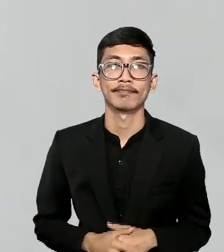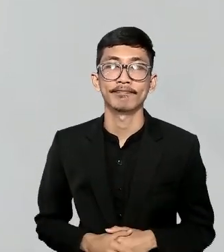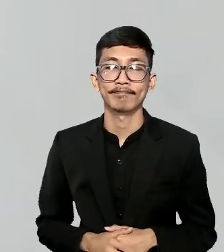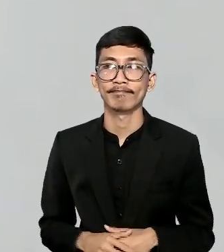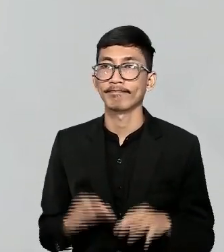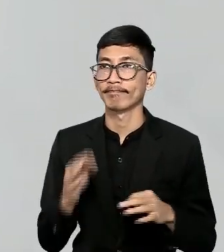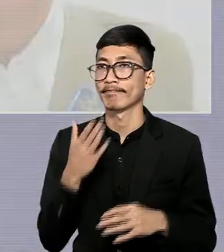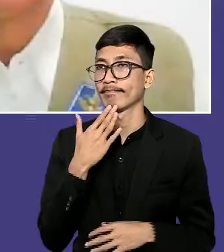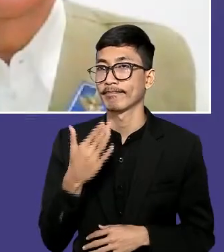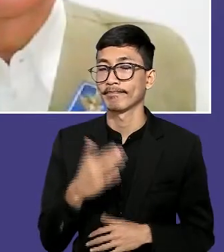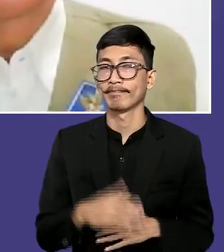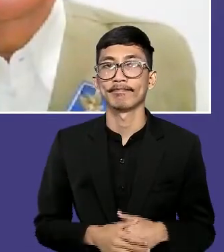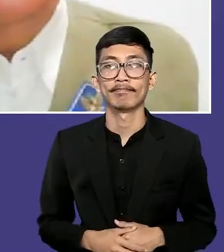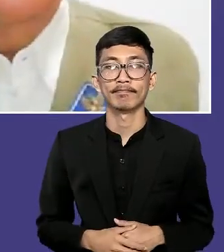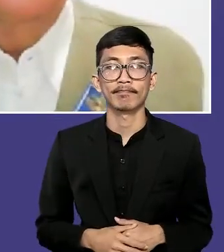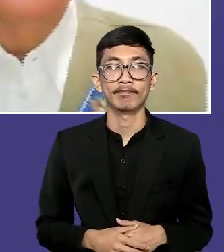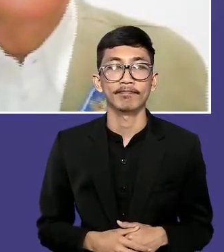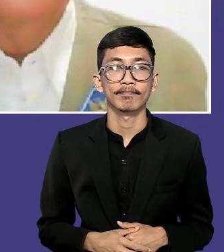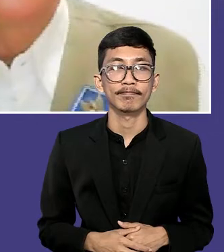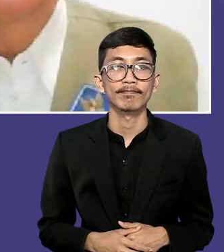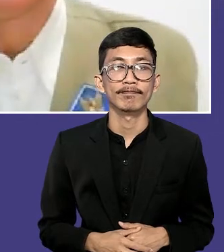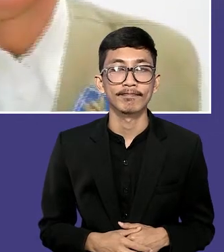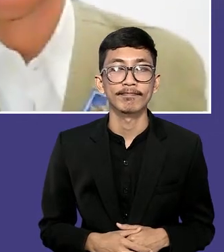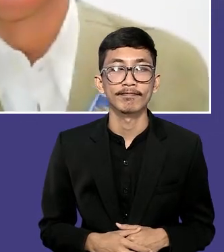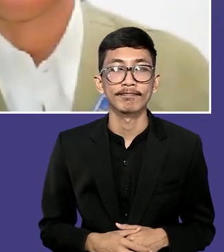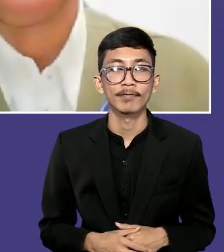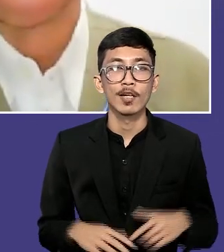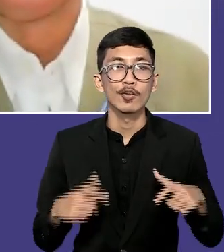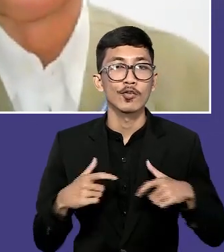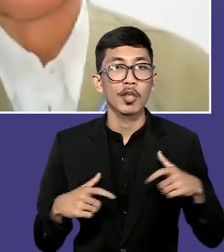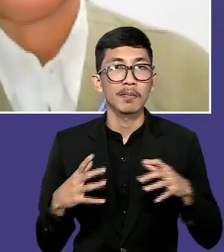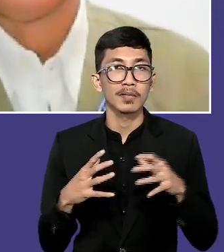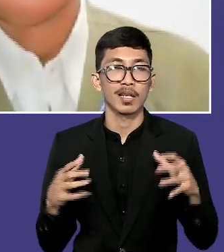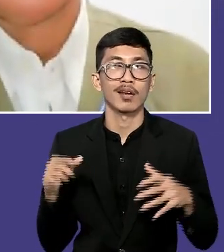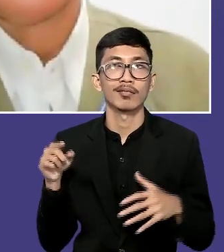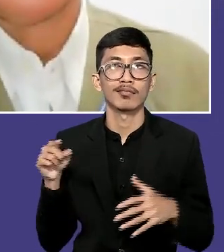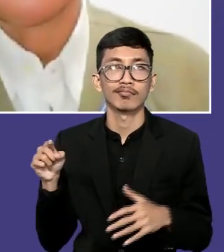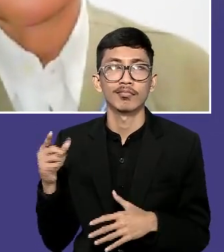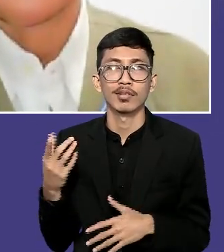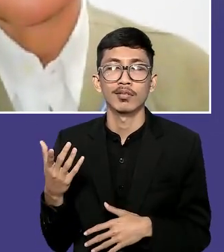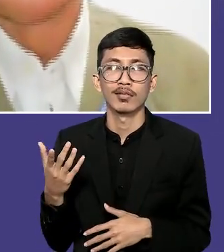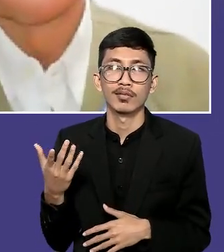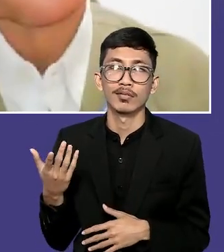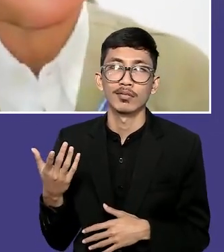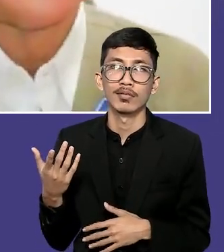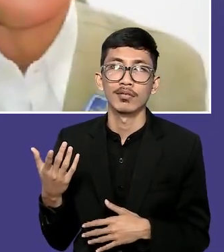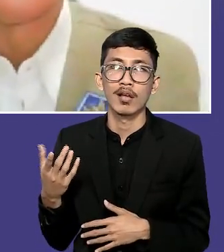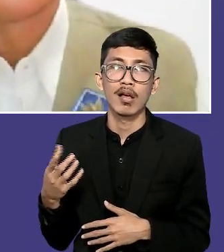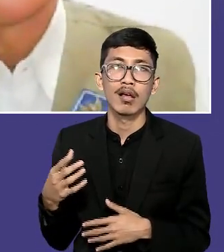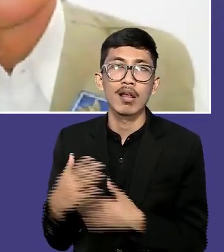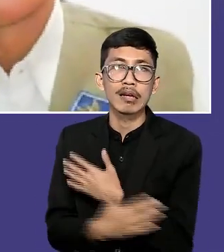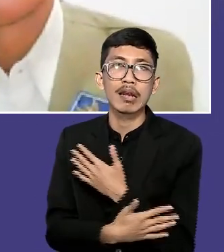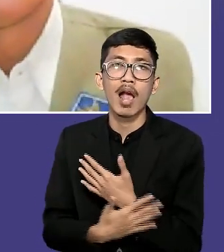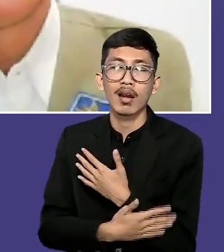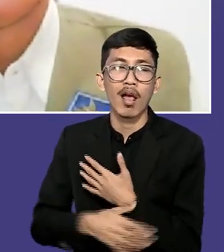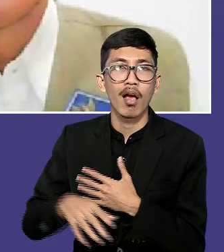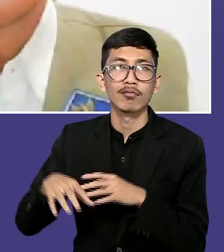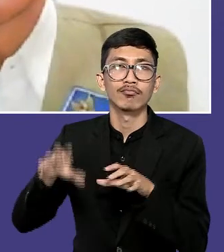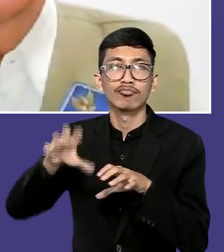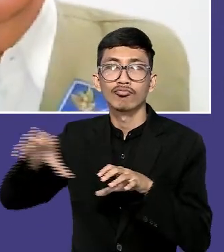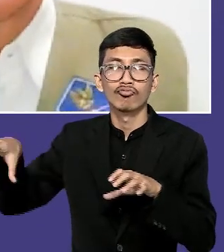terima kasih Dokter berikutnya seekor Pak dubes Pak dubes masih banyak negara di sana yang masih menghadapi tantangan dari kelompok masyarakat yang antivaksin